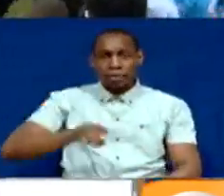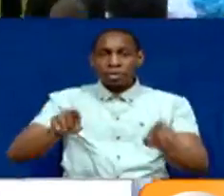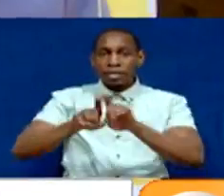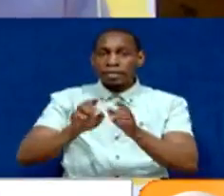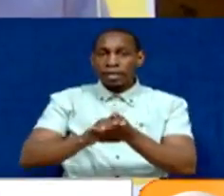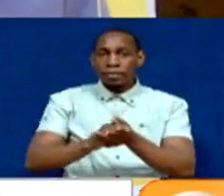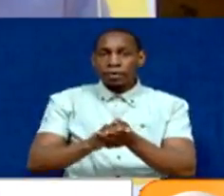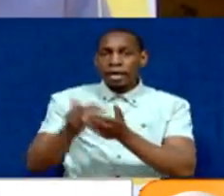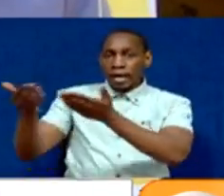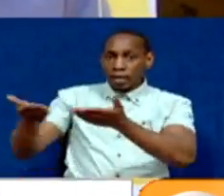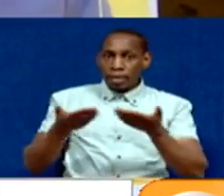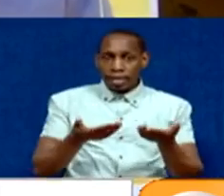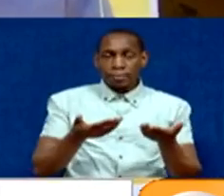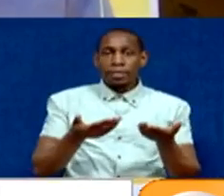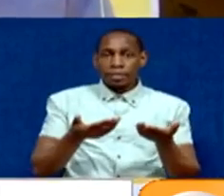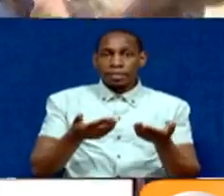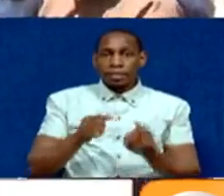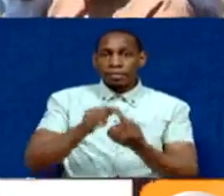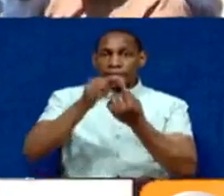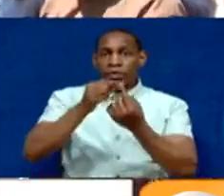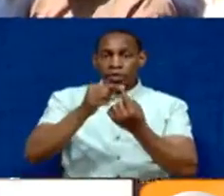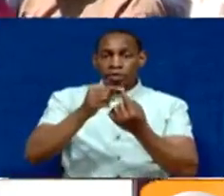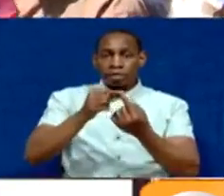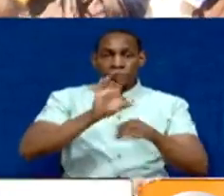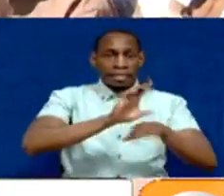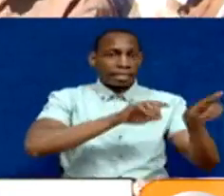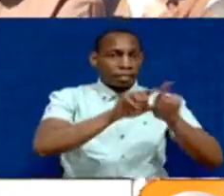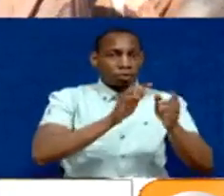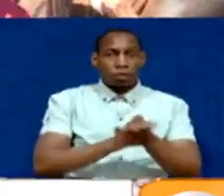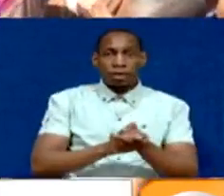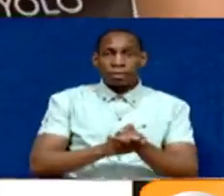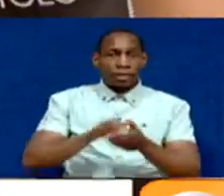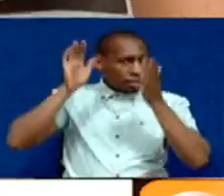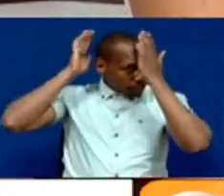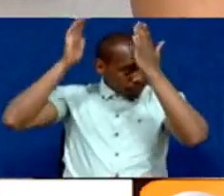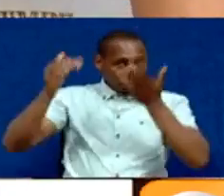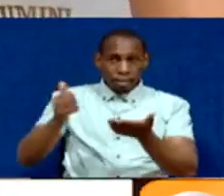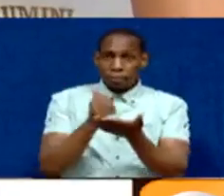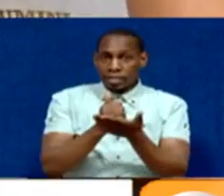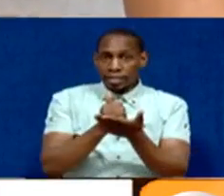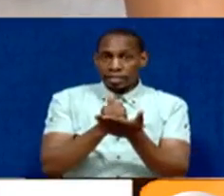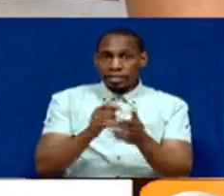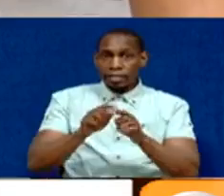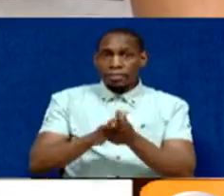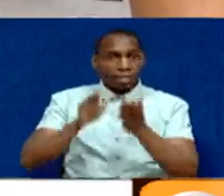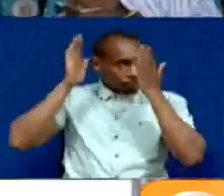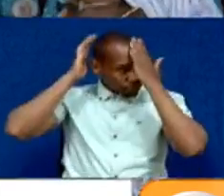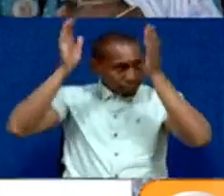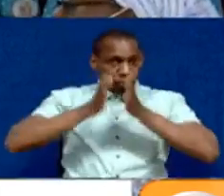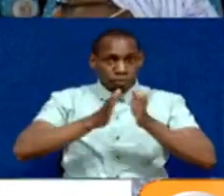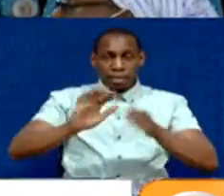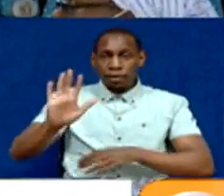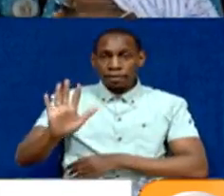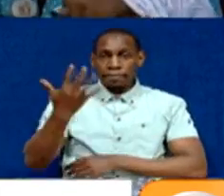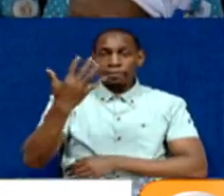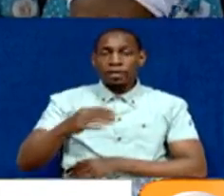ambapo aliandaliwa makaribisho aina yake parokia alizozuru. Askofu mkuu mteule Anyolo atakuwa askofu mkuu wa